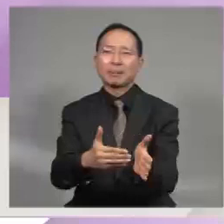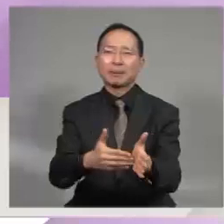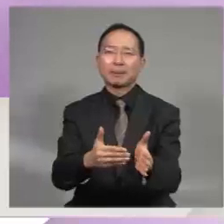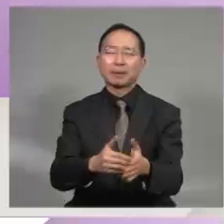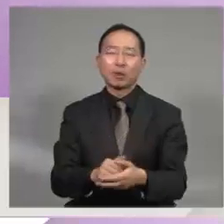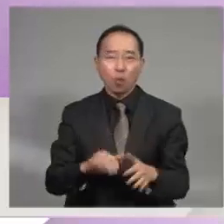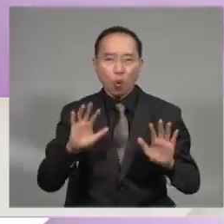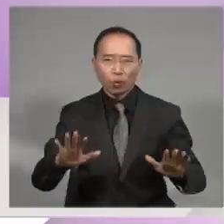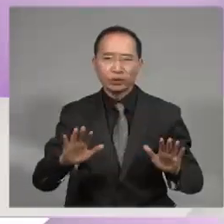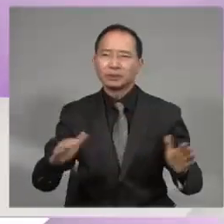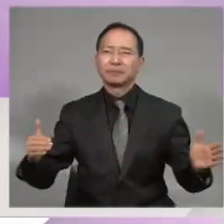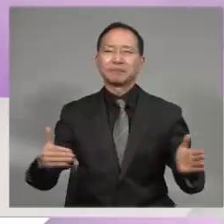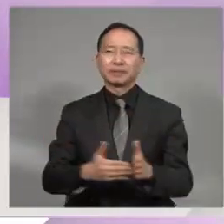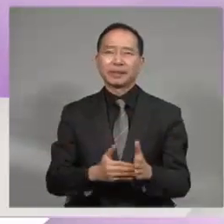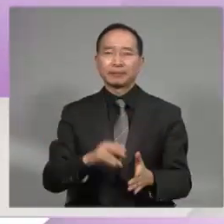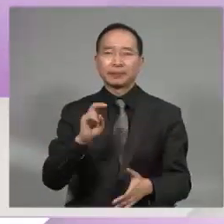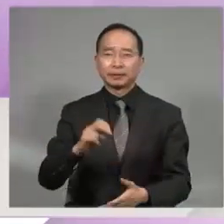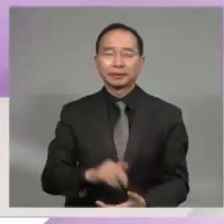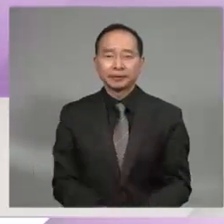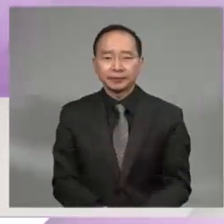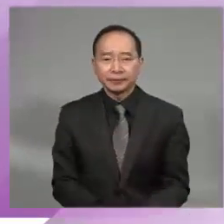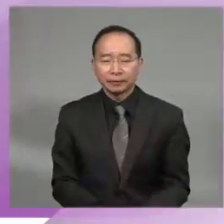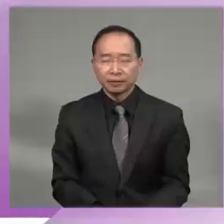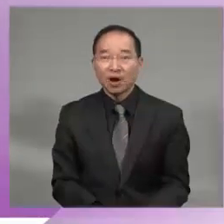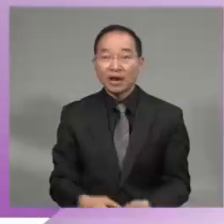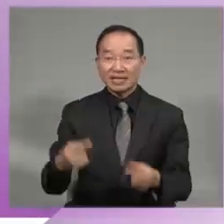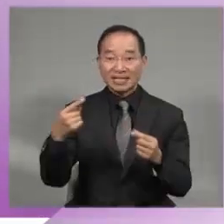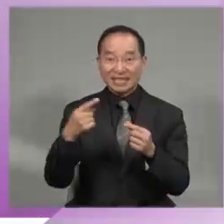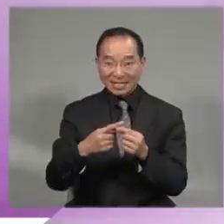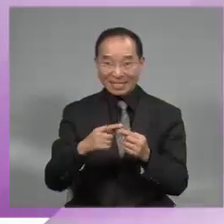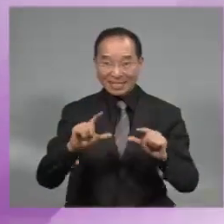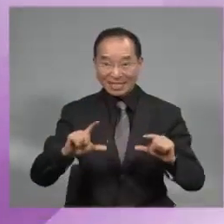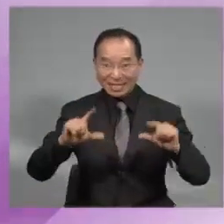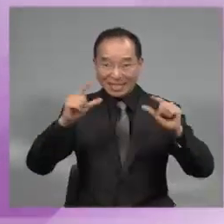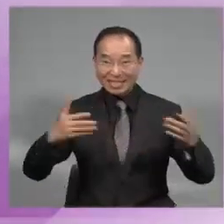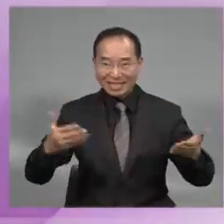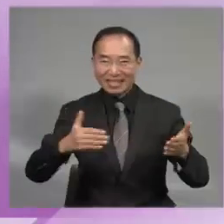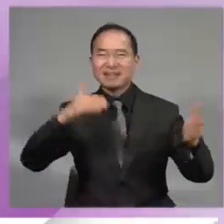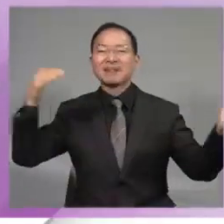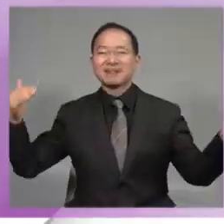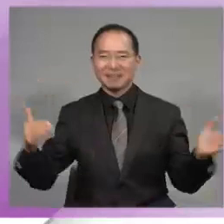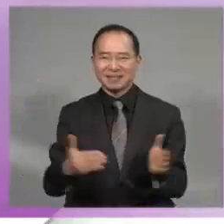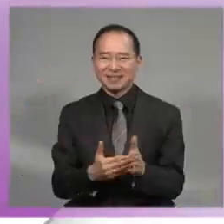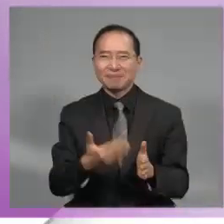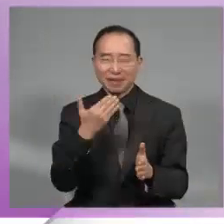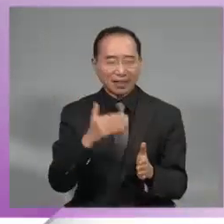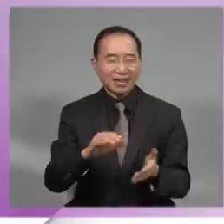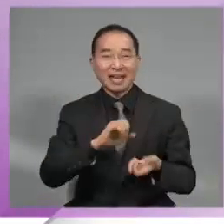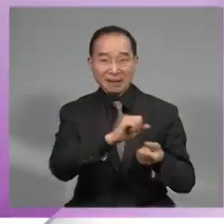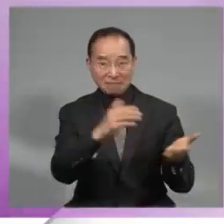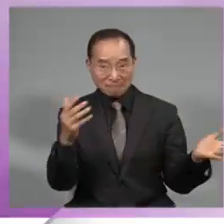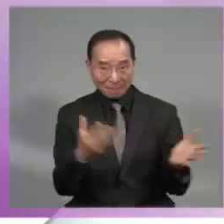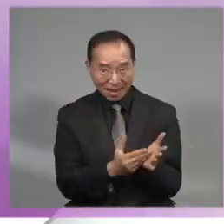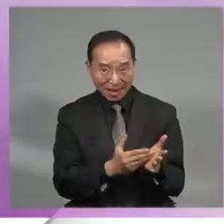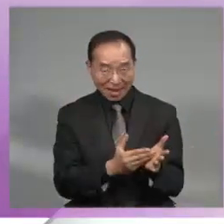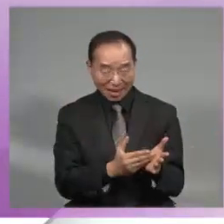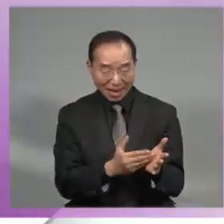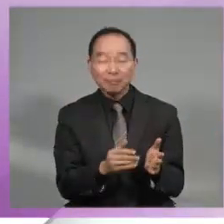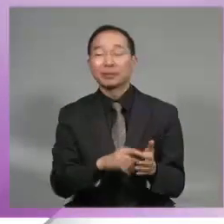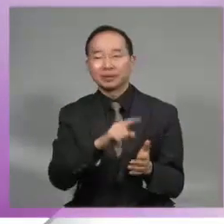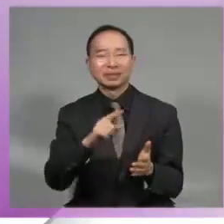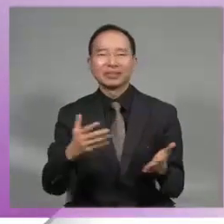네. 일은 이제 마무리가 된 것 같습니다. 오늘 그렇죠? 1일차 업무는 마무리되었습니다. 이제 1일차 업무가 네. 저렇게 마무리가 된 것 같습니다. 우체국